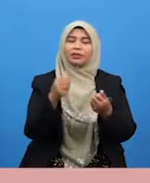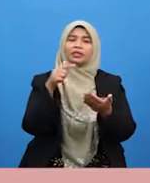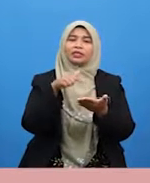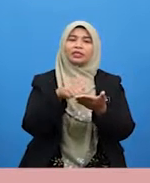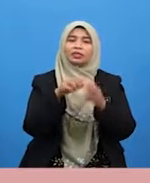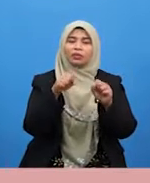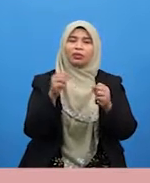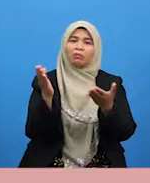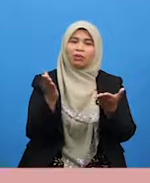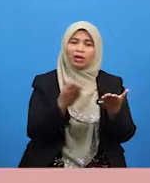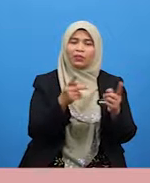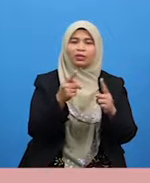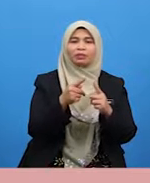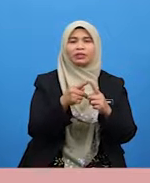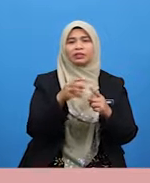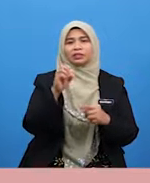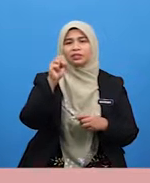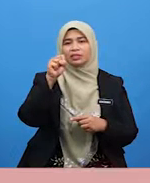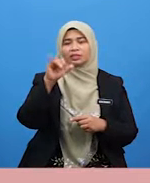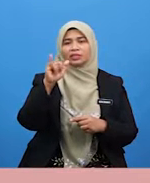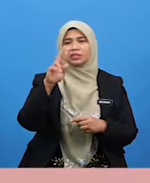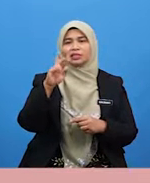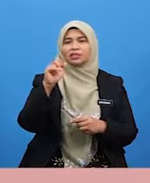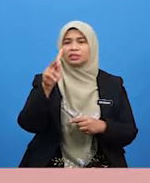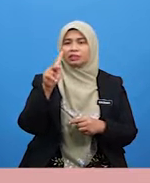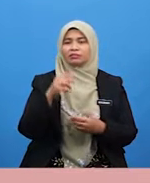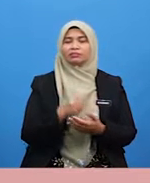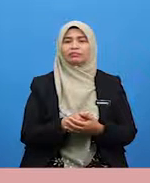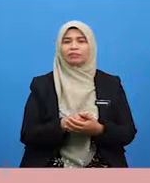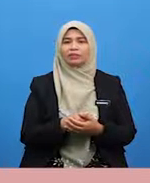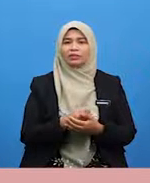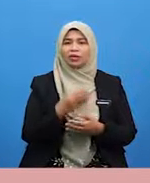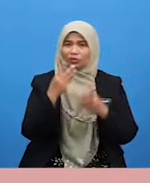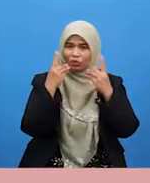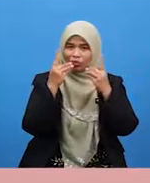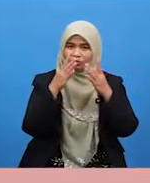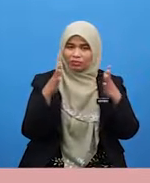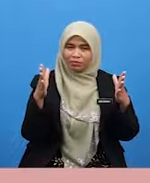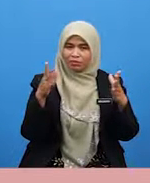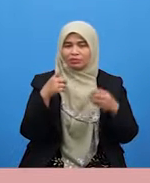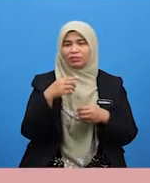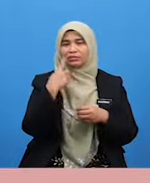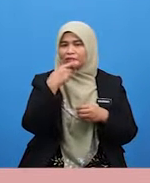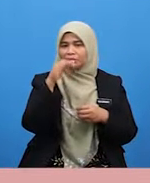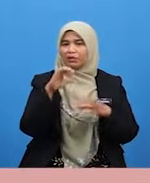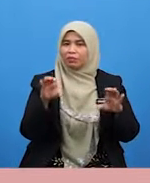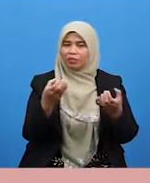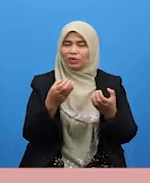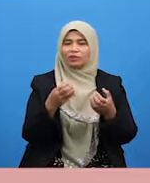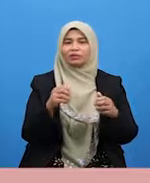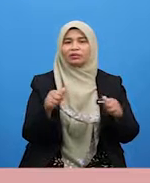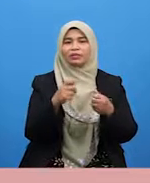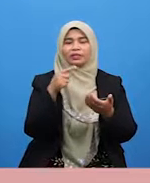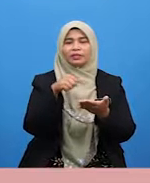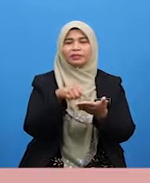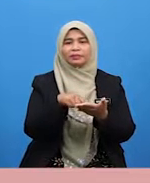boleh membawa kepada amalan syirik dan berdosa besar bagi orang yang melakukan amalan ini. Larangan